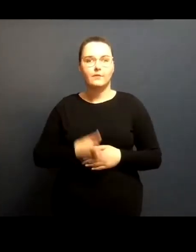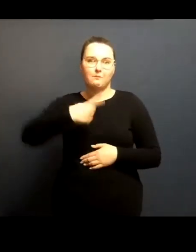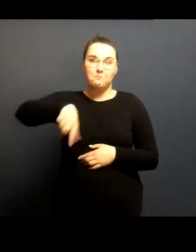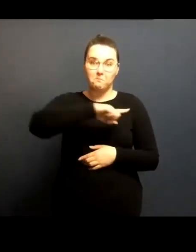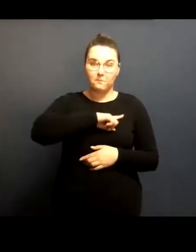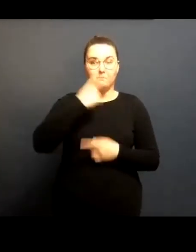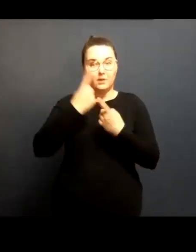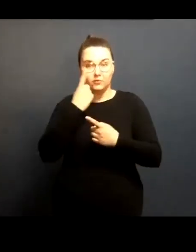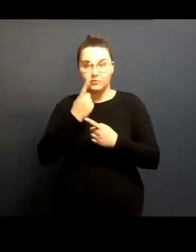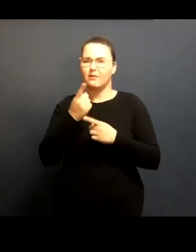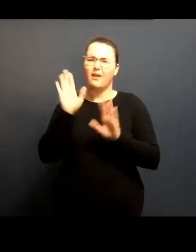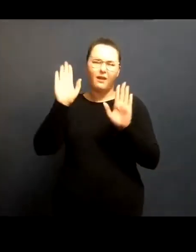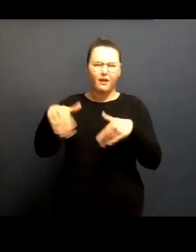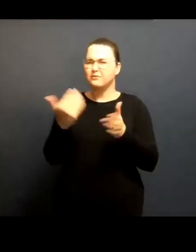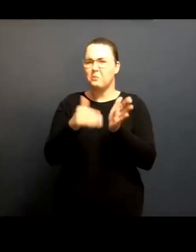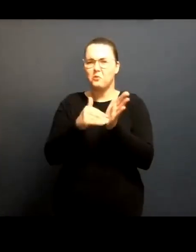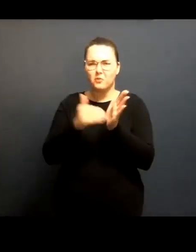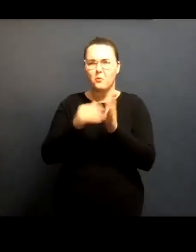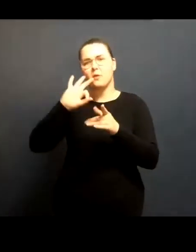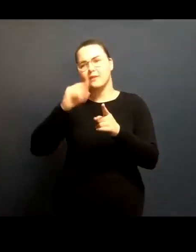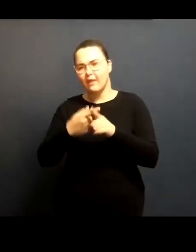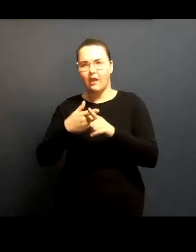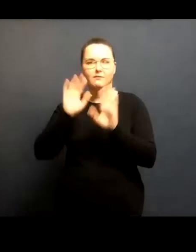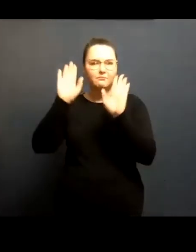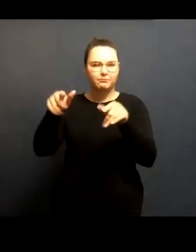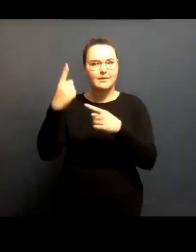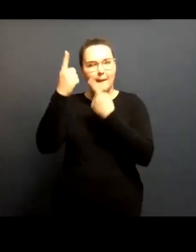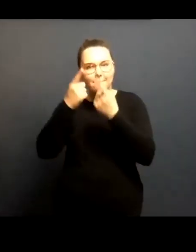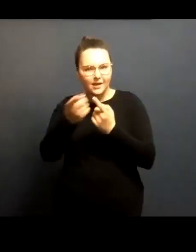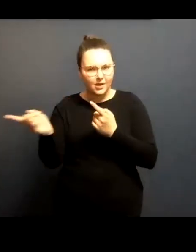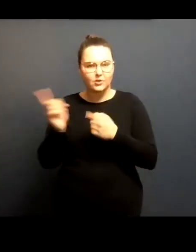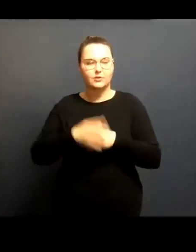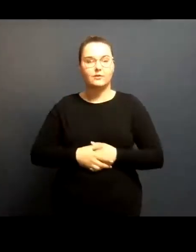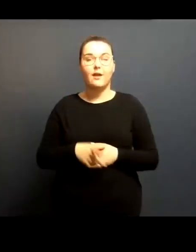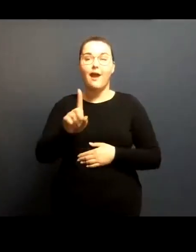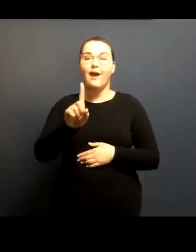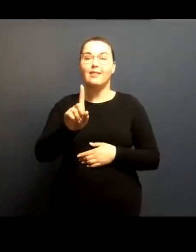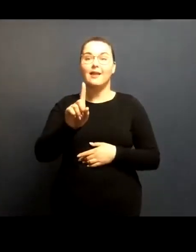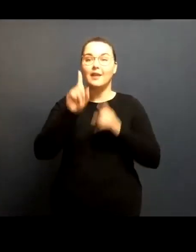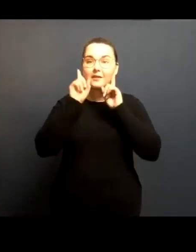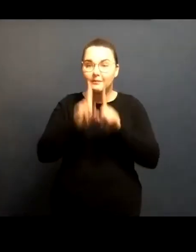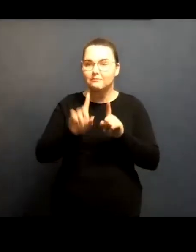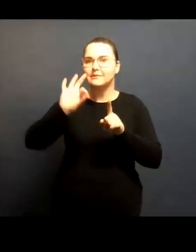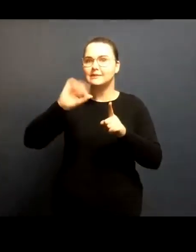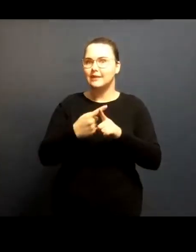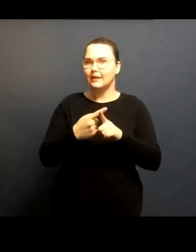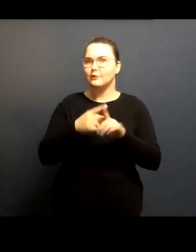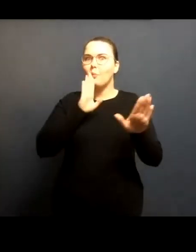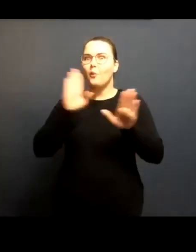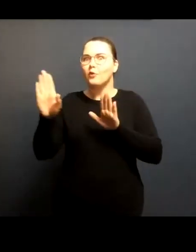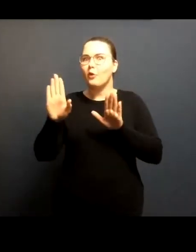typu potrzeb, wyobrażeń. Intymność to światło, muzyka to błogostam porównywany do słuchania sonaty Bramsa.